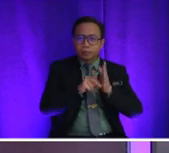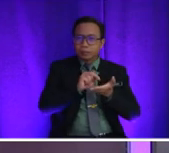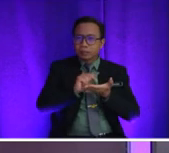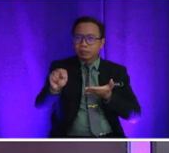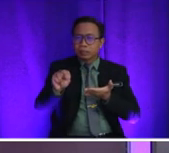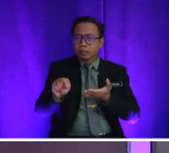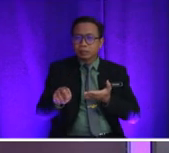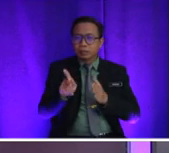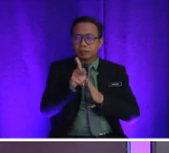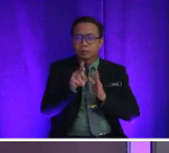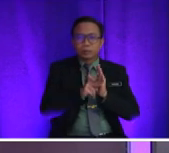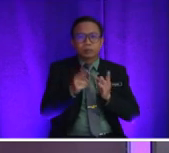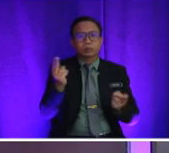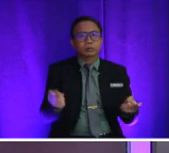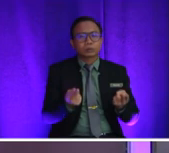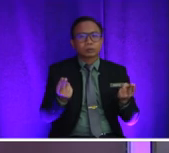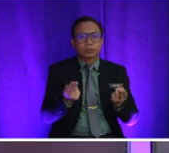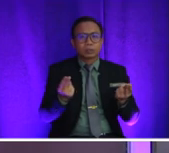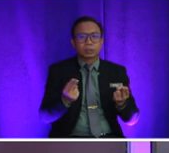perusahaan akan